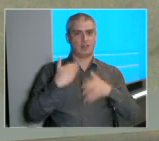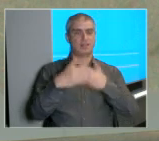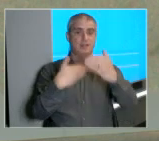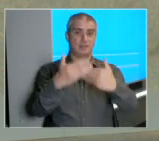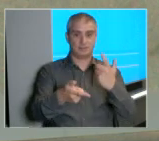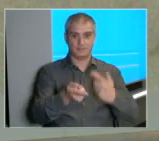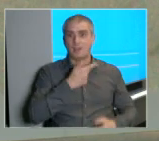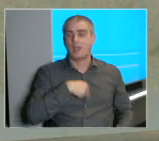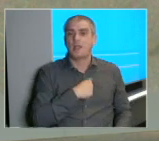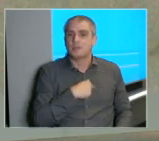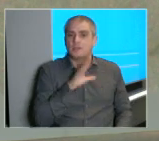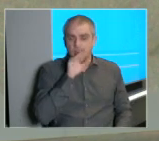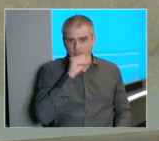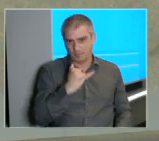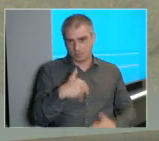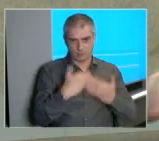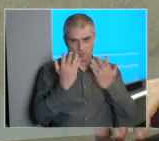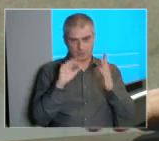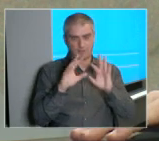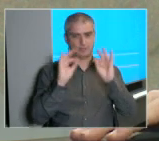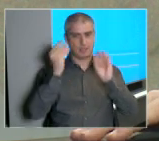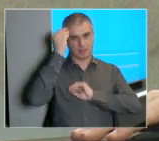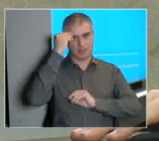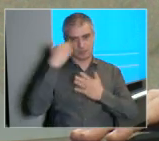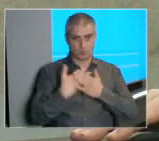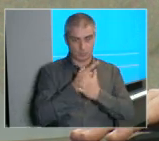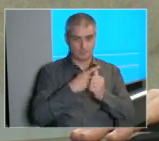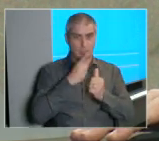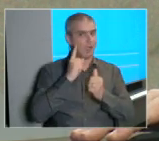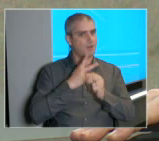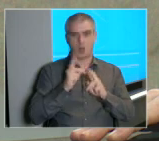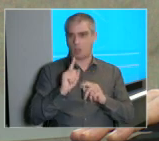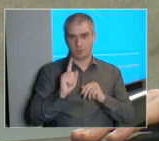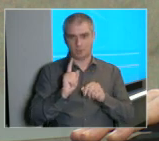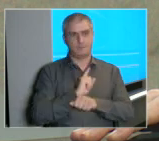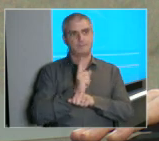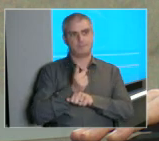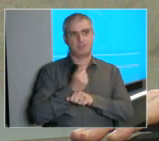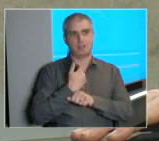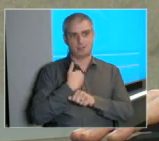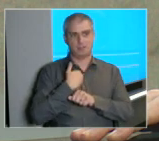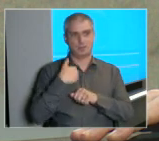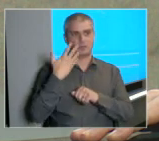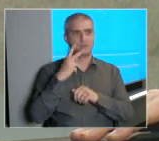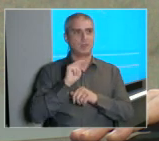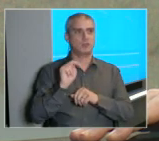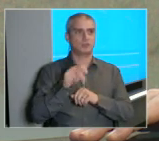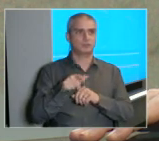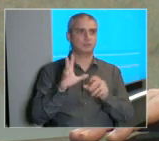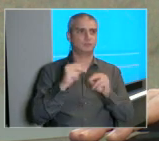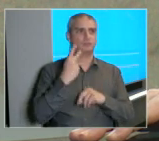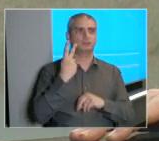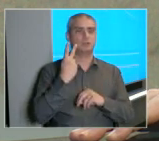קדימה. אנחנו מדברים הבוקר הזה גם על פתיחת שנת הלימודים, אבל לא רק, מיד אנחנו נהיה בנושא הזה עם